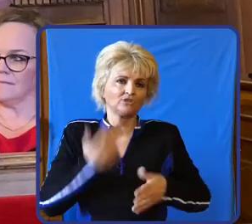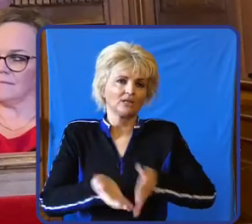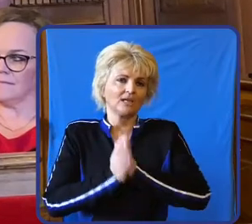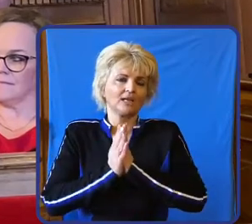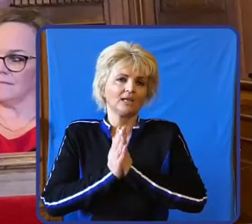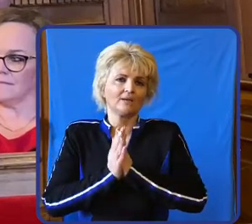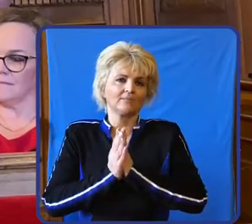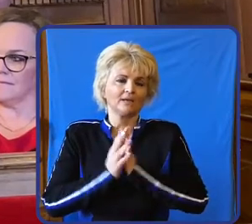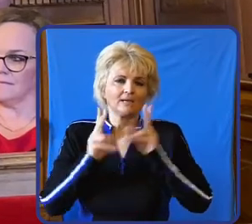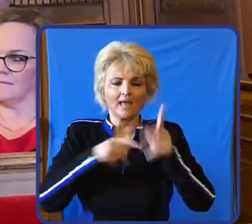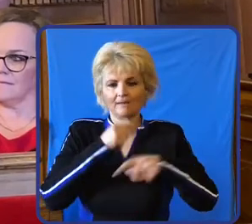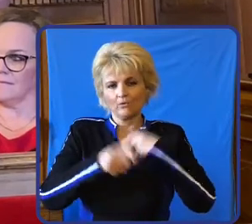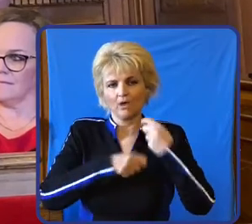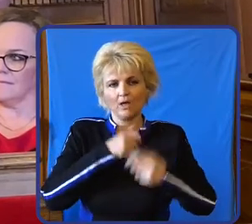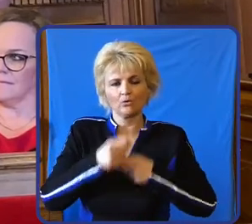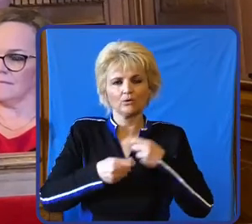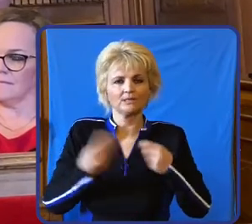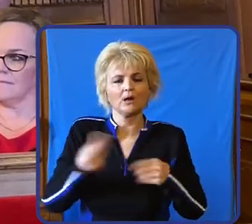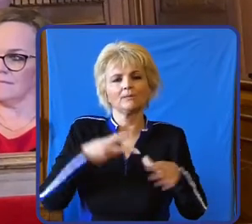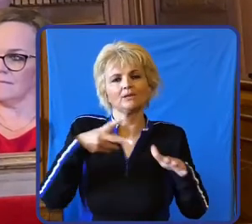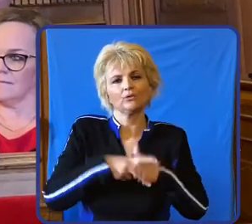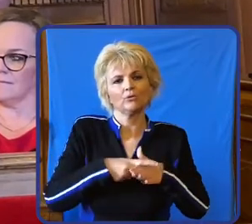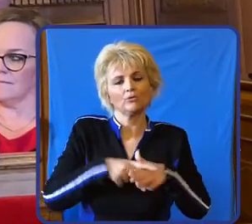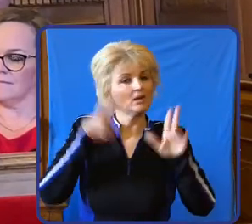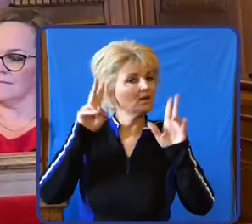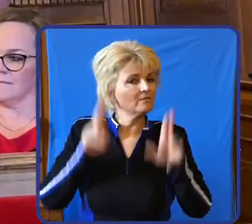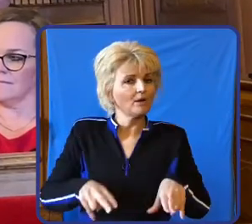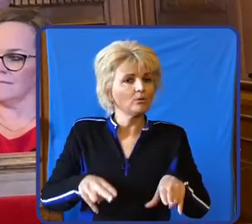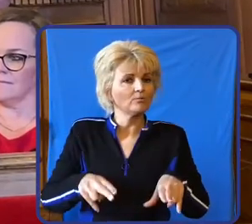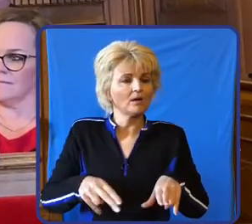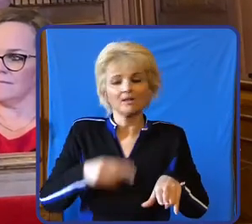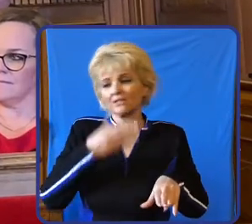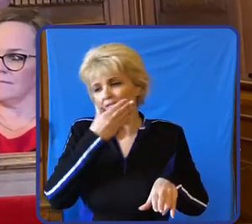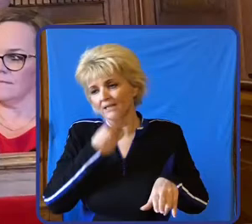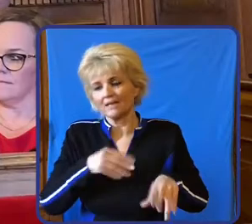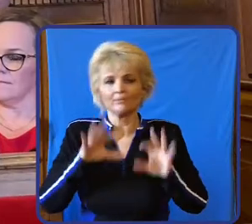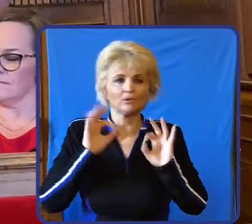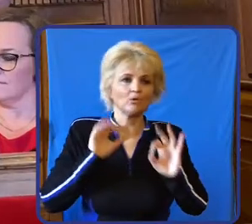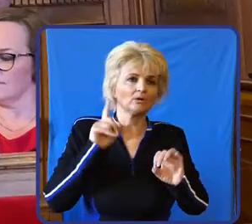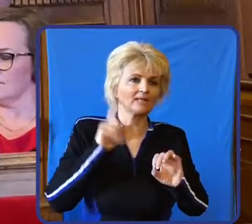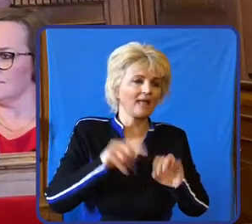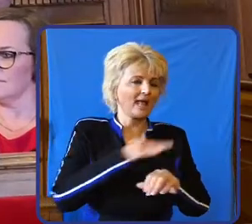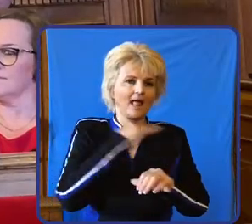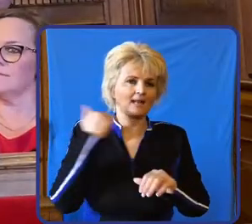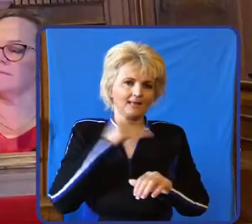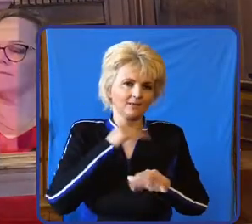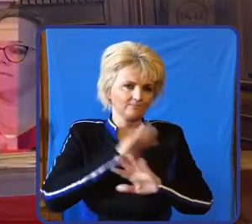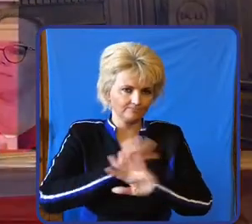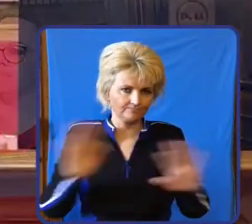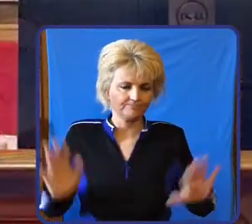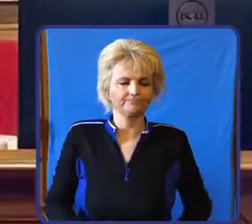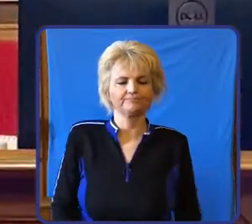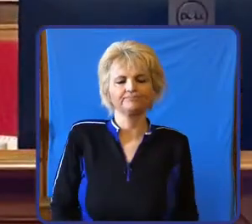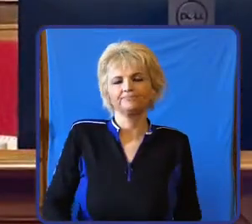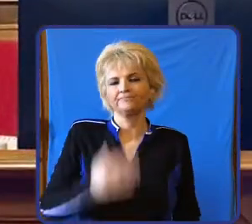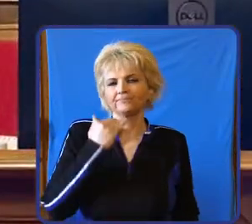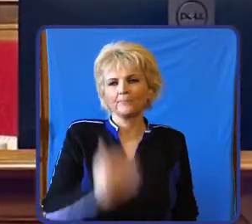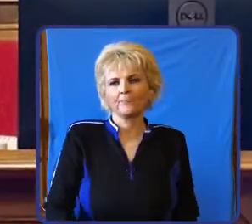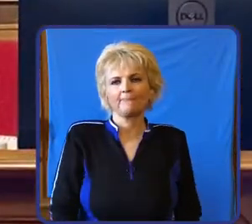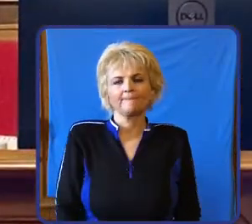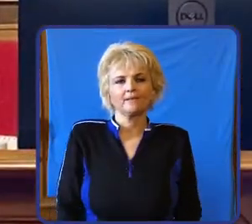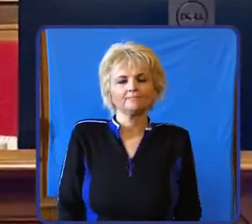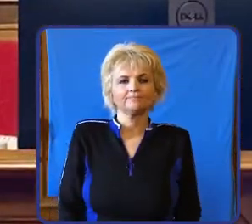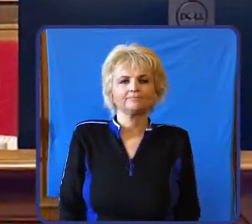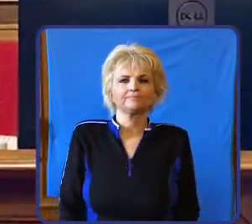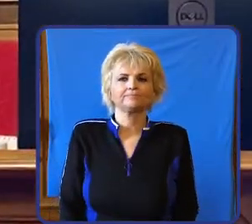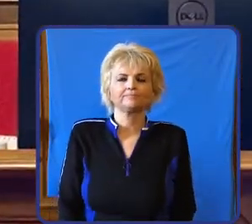most már foglalkozunk már azzal, ami a dolgunk. Mert bizony Isten, nagyon szép ez, nagyon jó ez, de pont elég volt belőle. Köszönöm. Nagyon